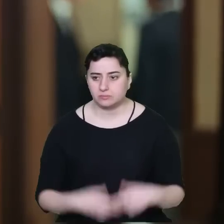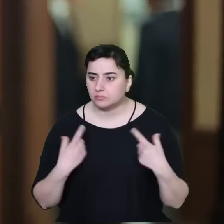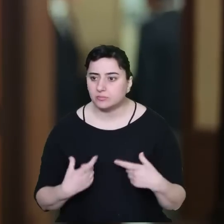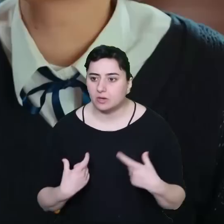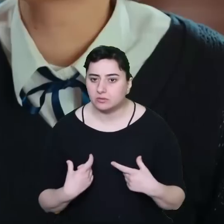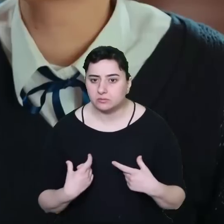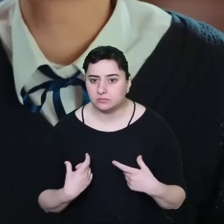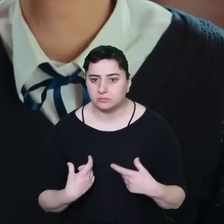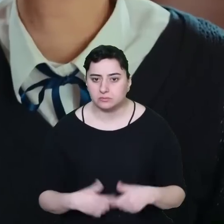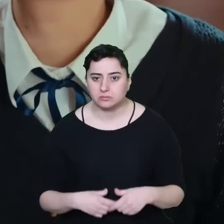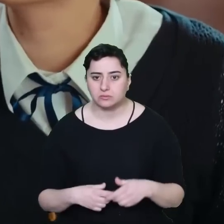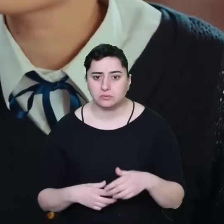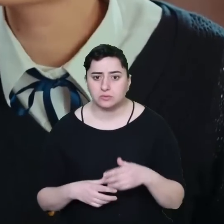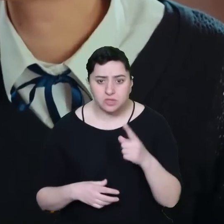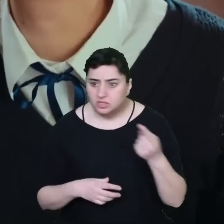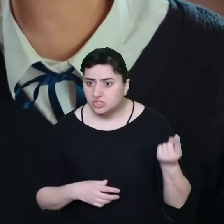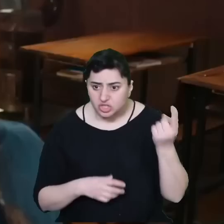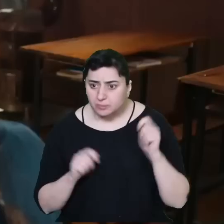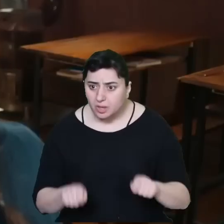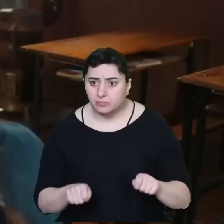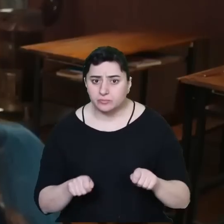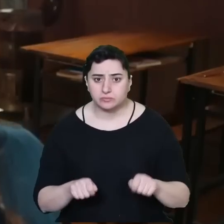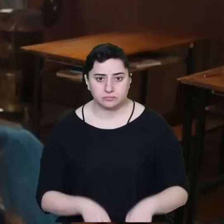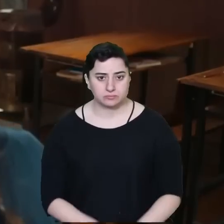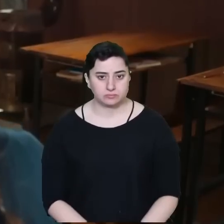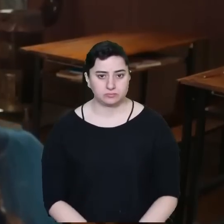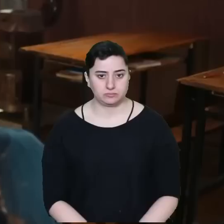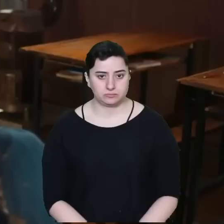Nerede? Yoksa ihbar mı ettin onu?